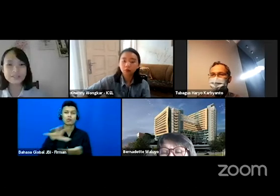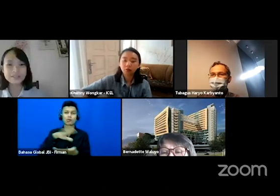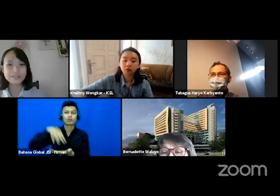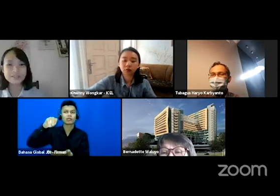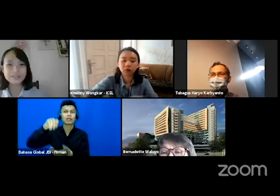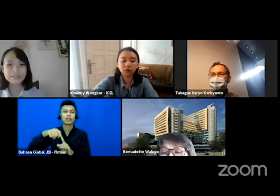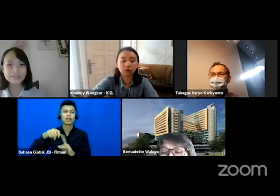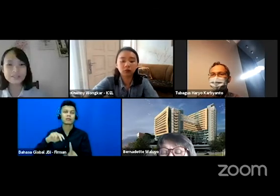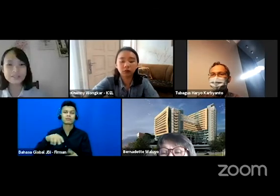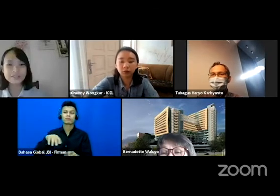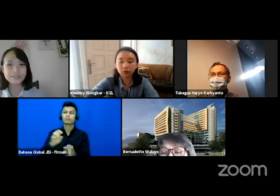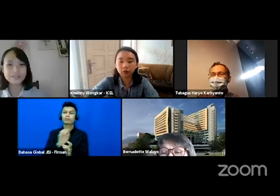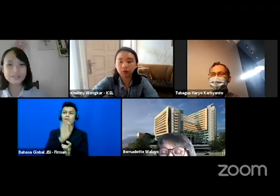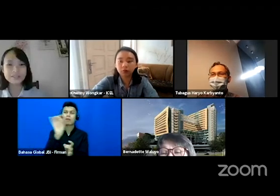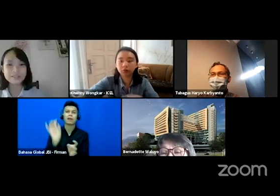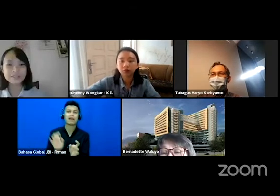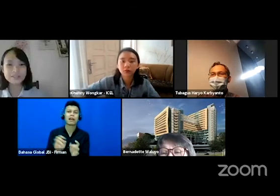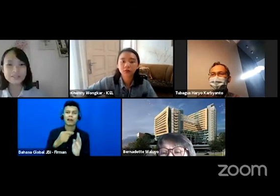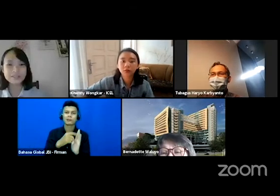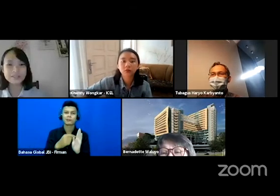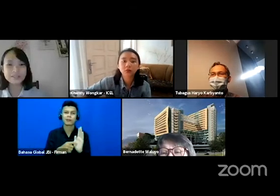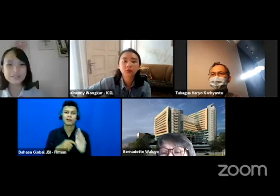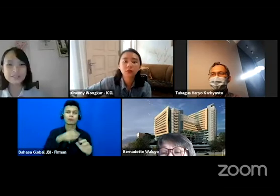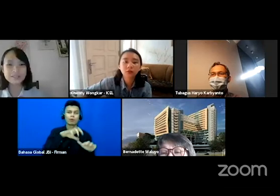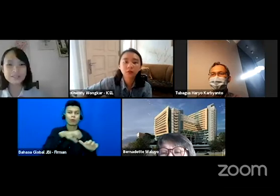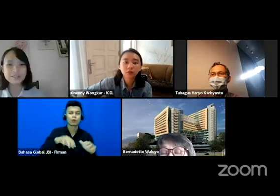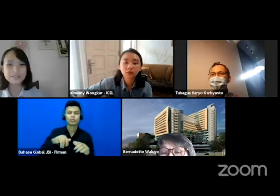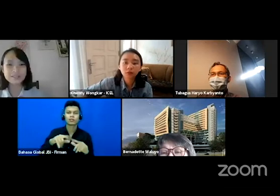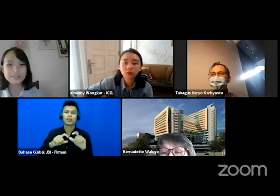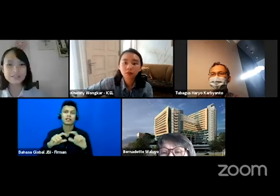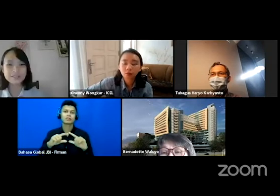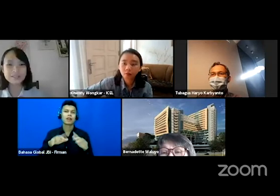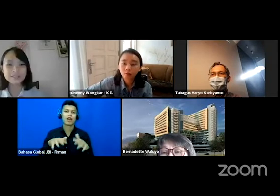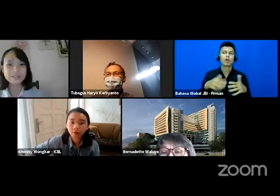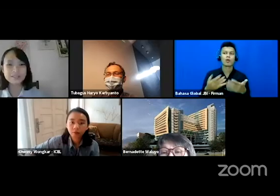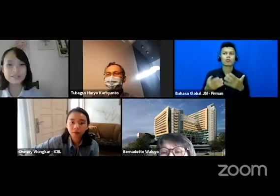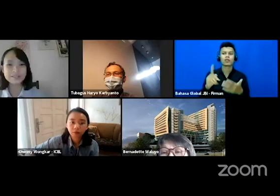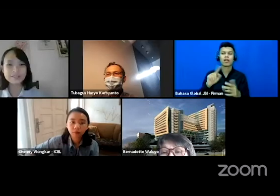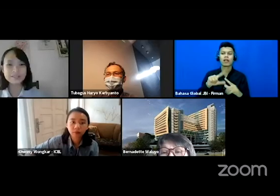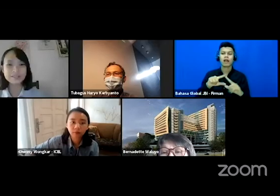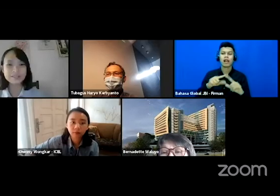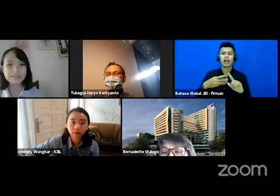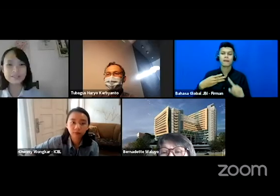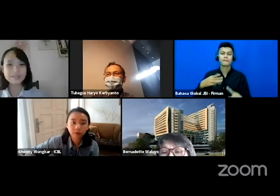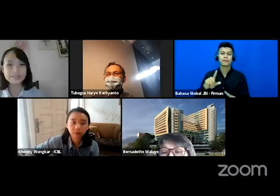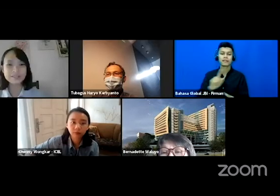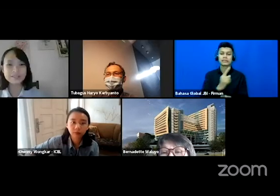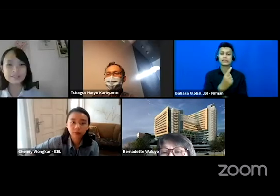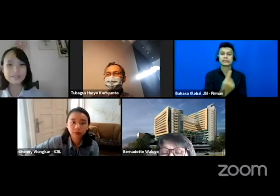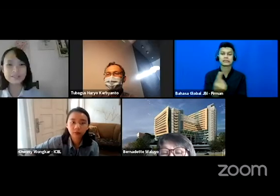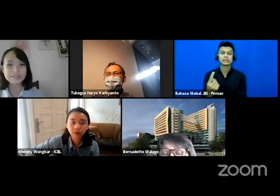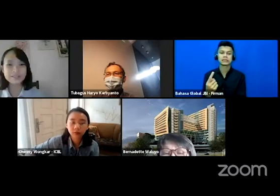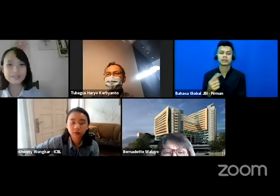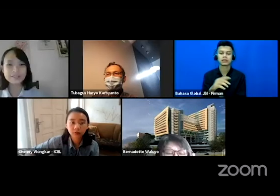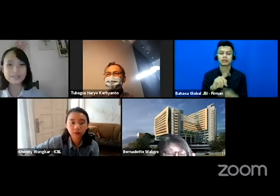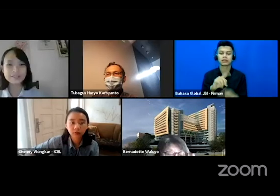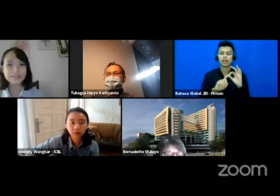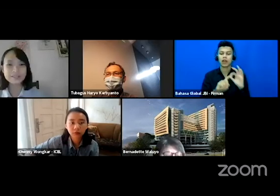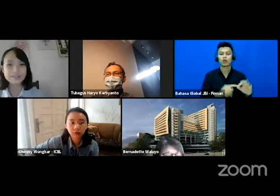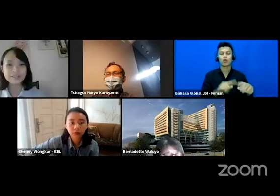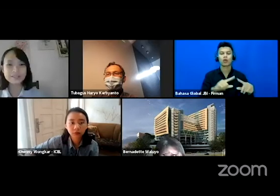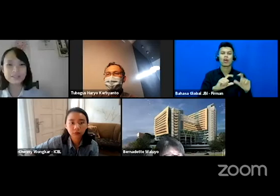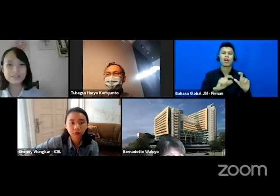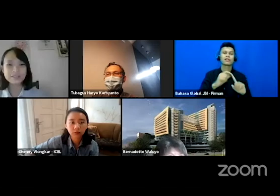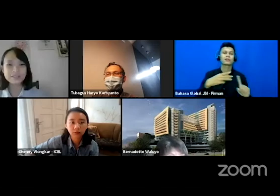berbagai aspek untuk produk dan jasa atau lebih baik disediakan label sendiri atau masing-masing tergantung dari aspek yang dinilai